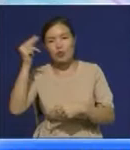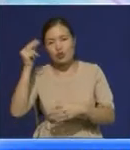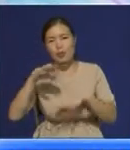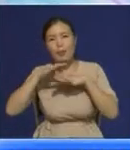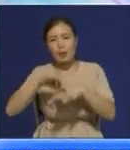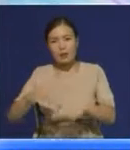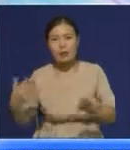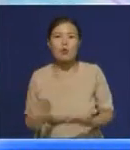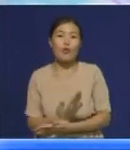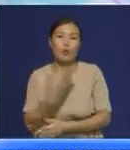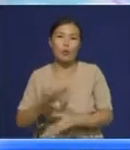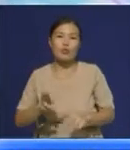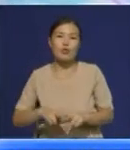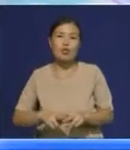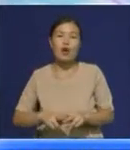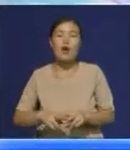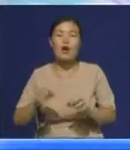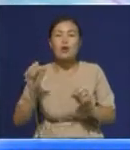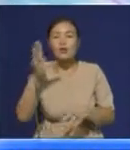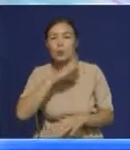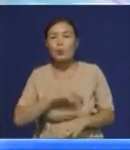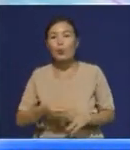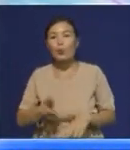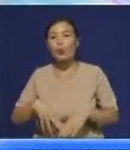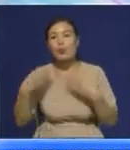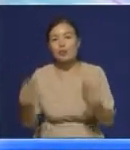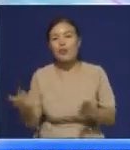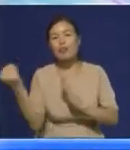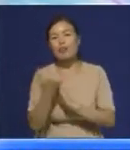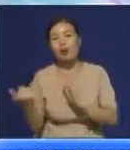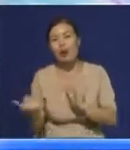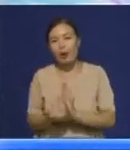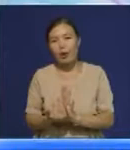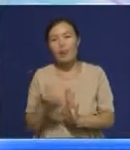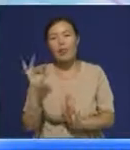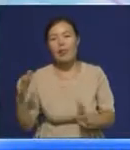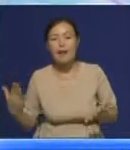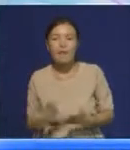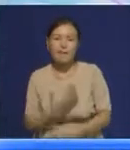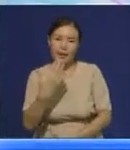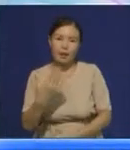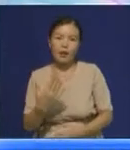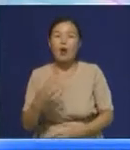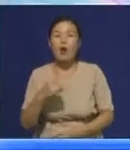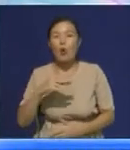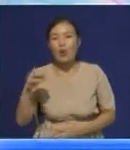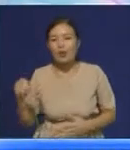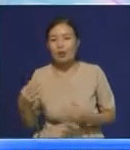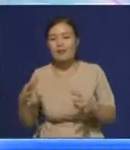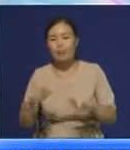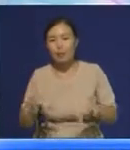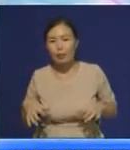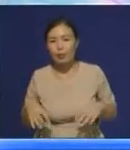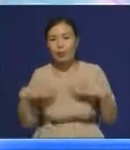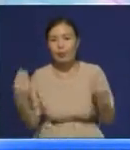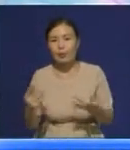внедрить новые методы. Наши ученики смогут самостоятельно создавать программы, изучать мировые новинки. Уже укомплектованы компьютерами,